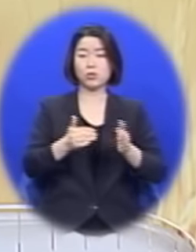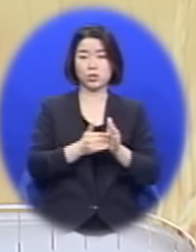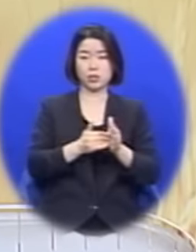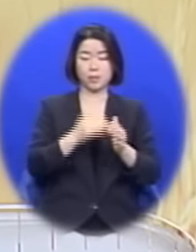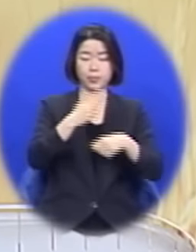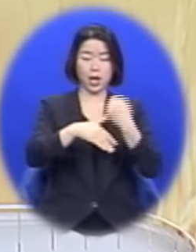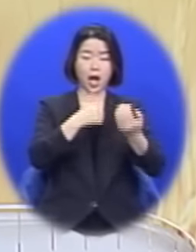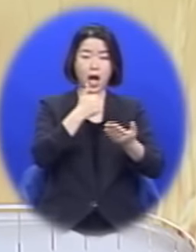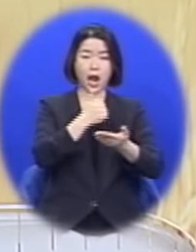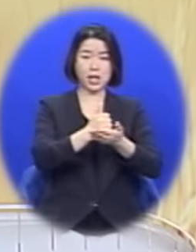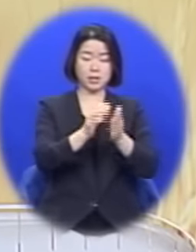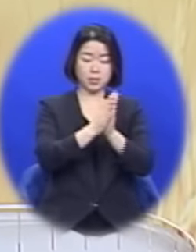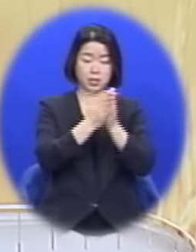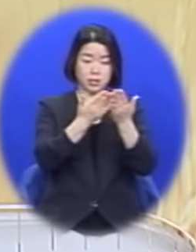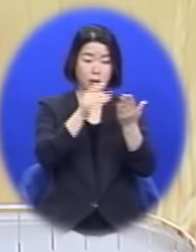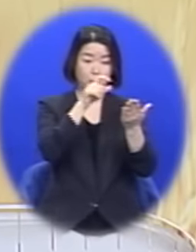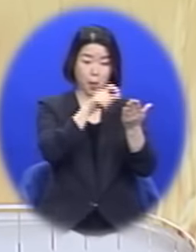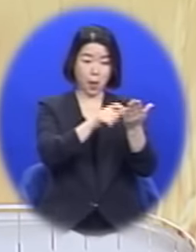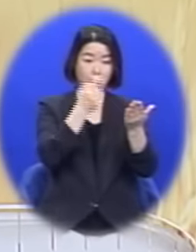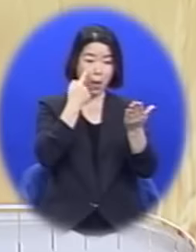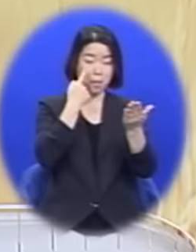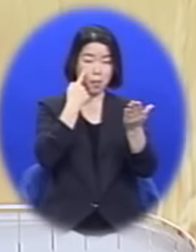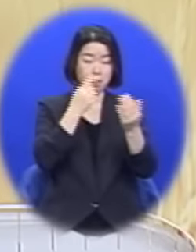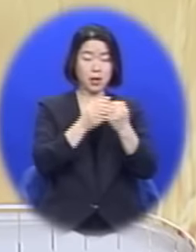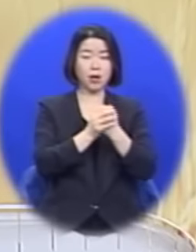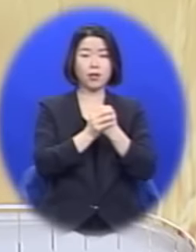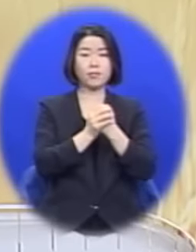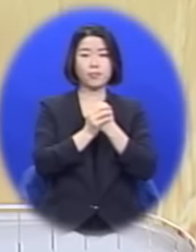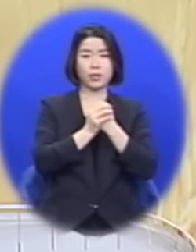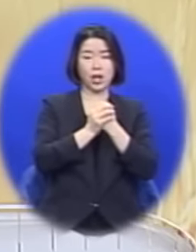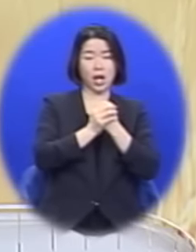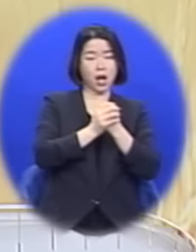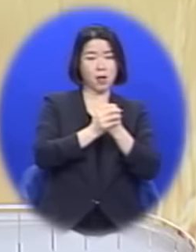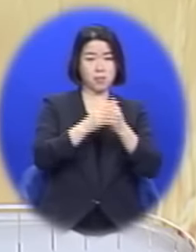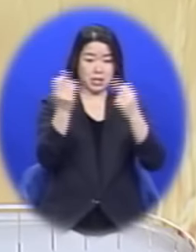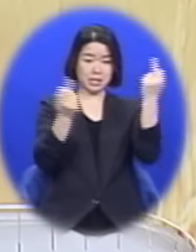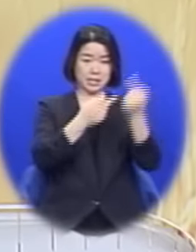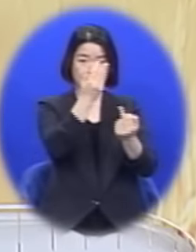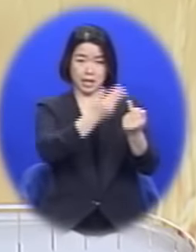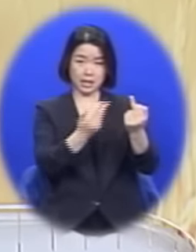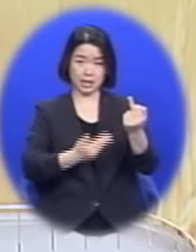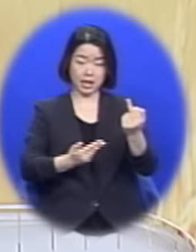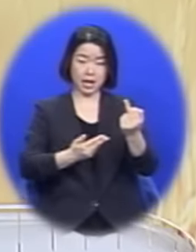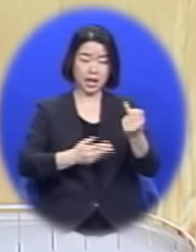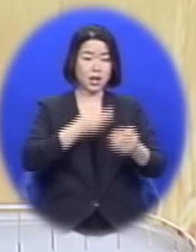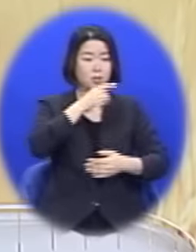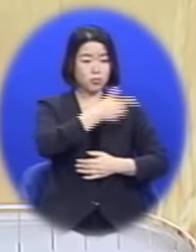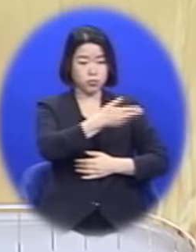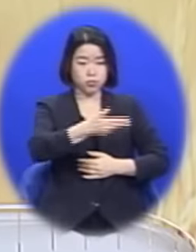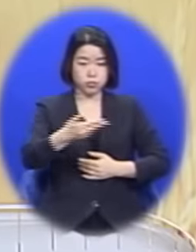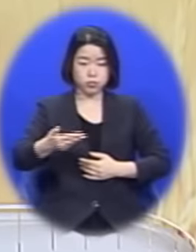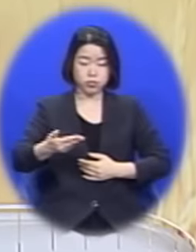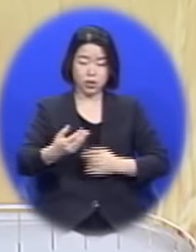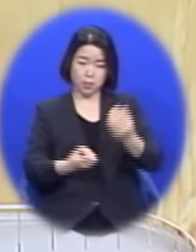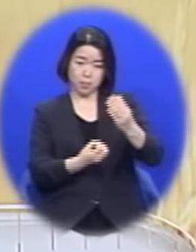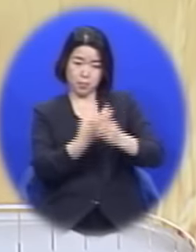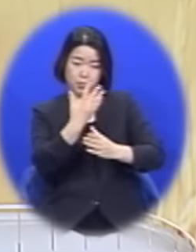성경에 표현하신 표현대로 말하면 골짜기든지 산지든지 시내와 분천과 샘이 흐른다고